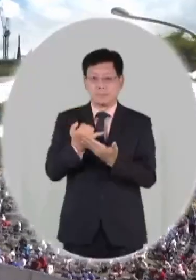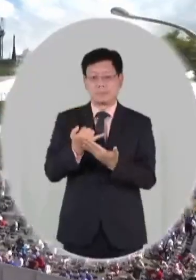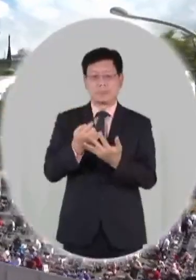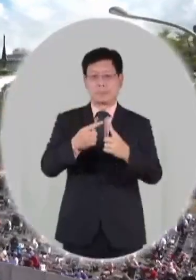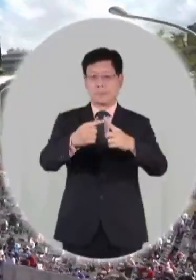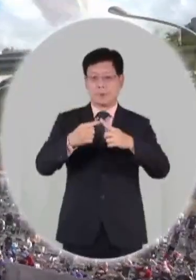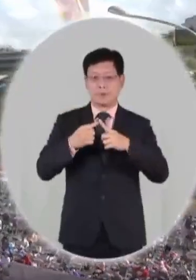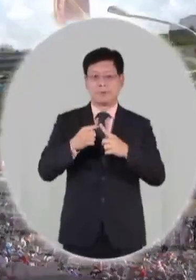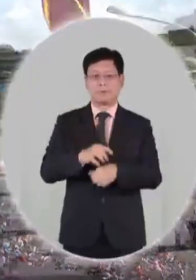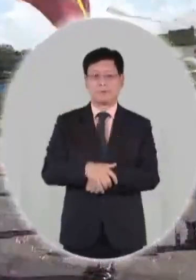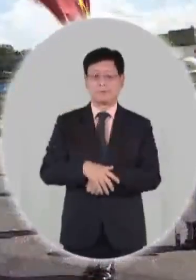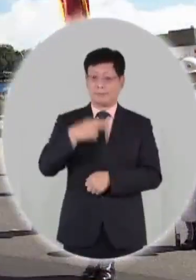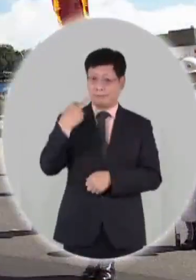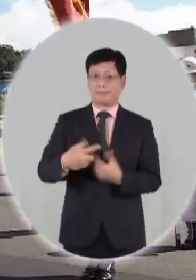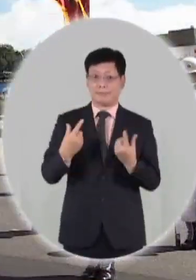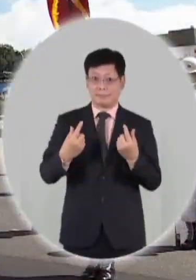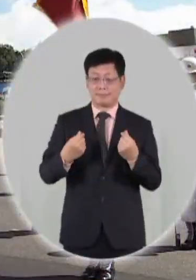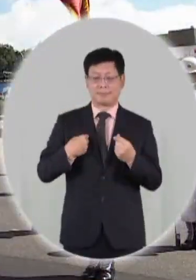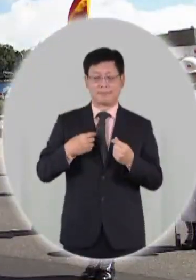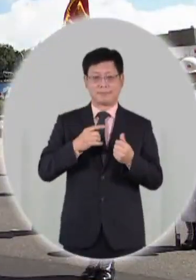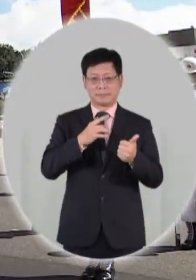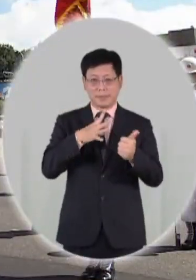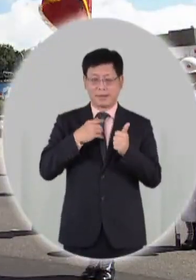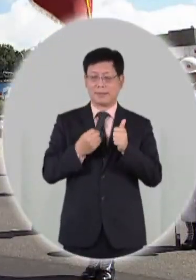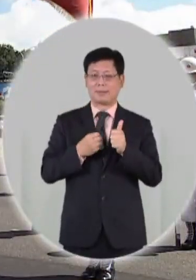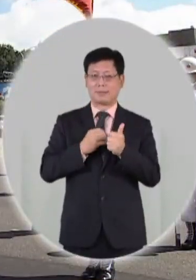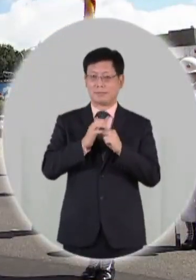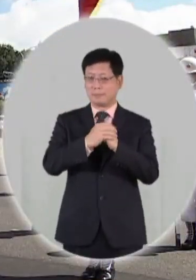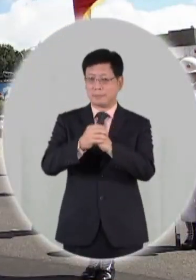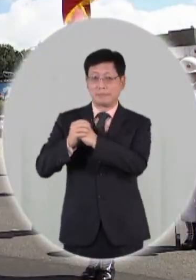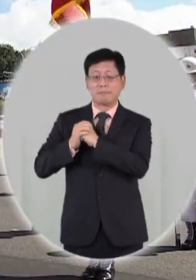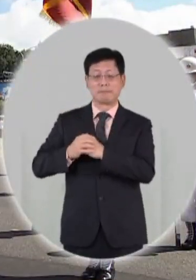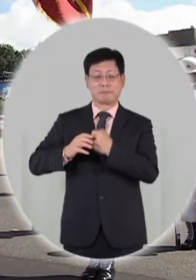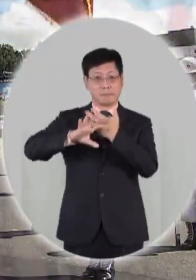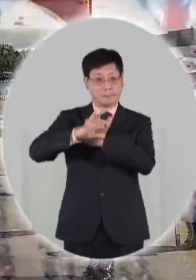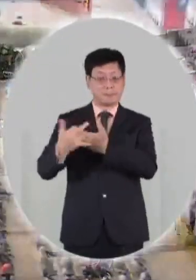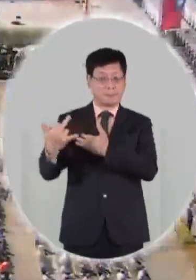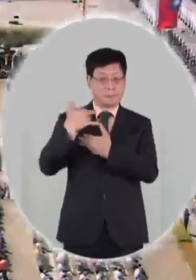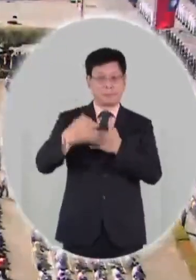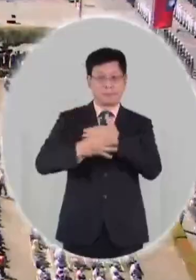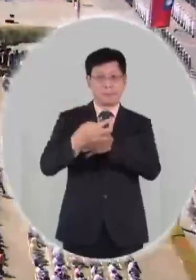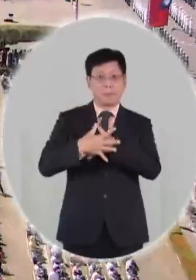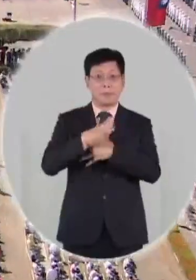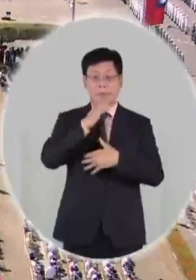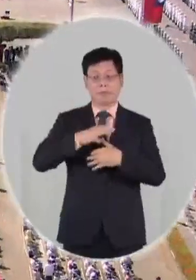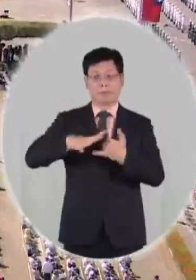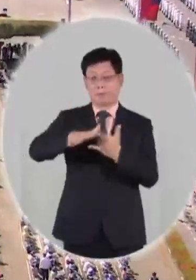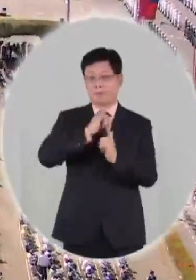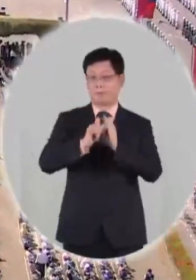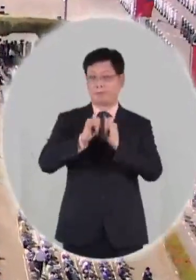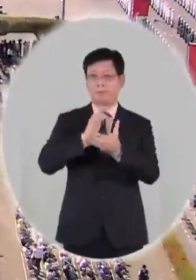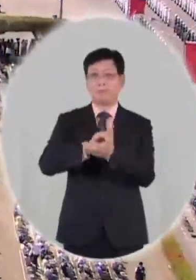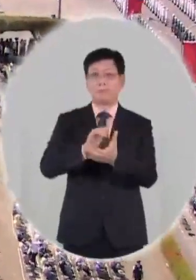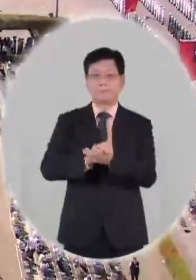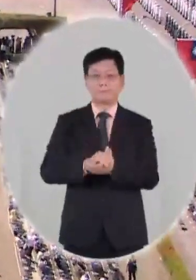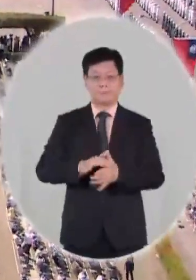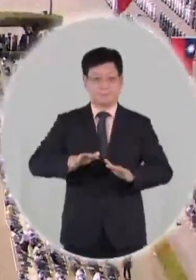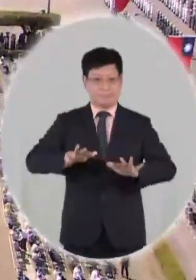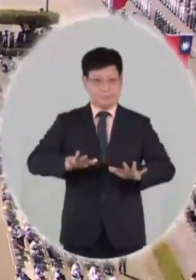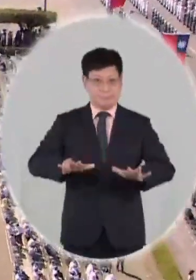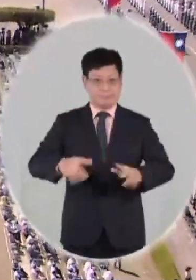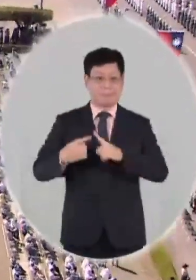临，也借此祝福各位归国侨胞、全国乡亲在现